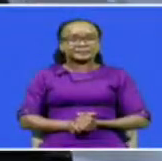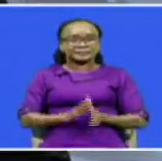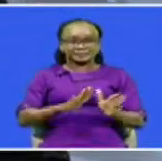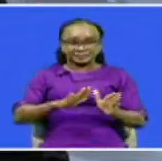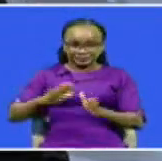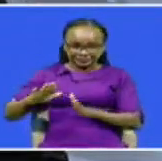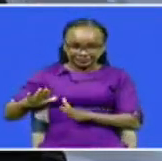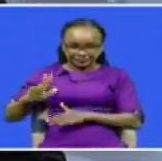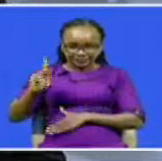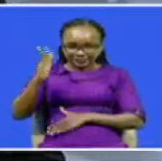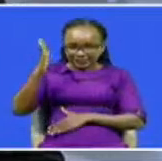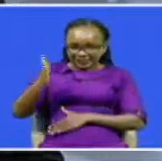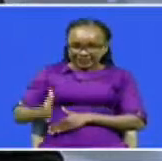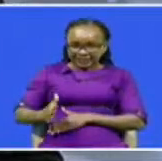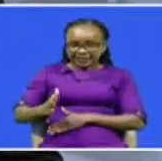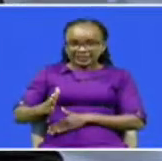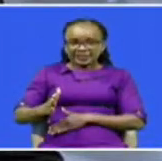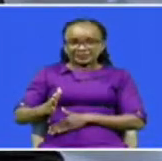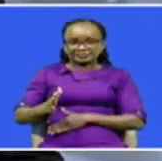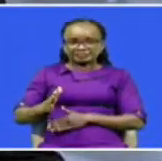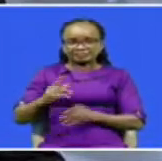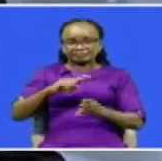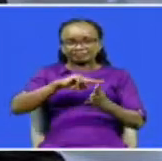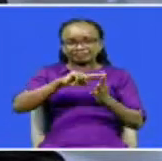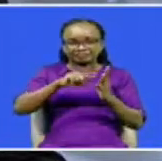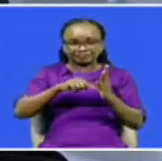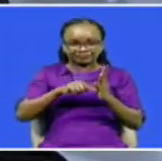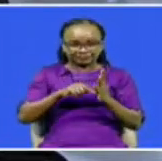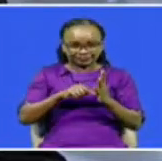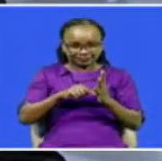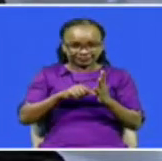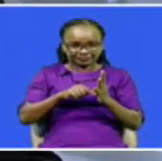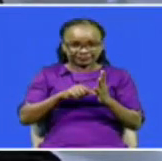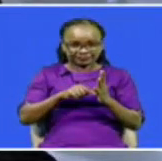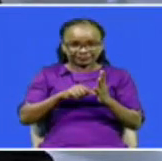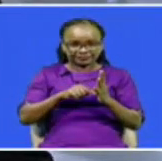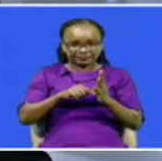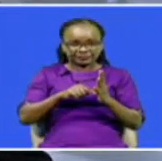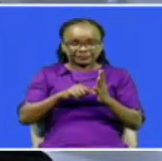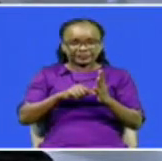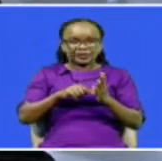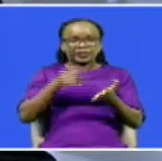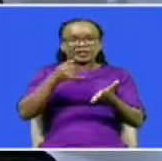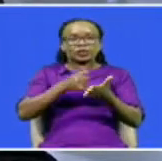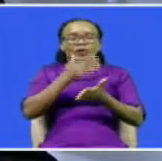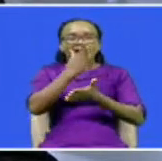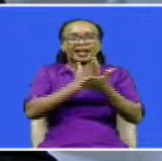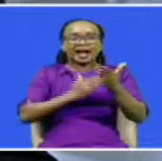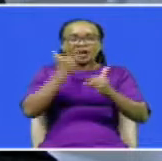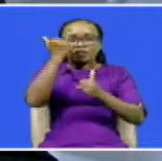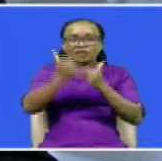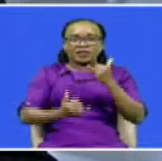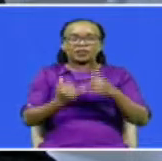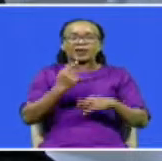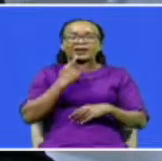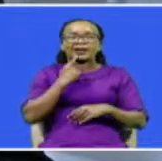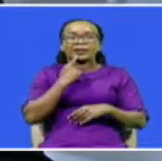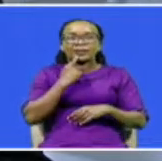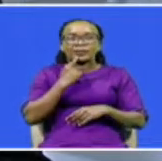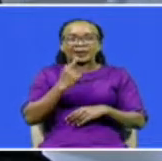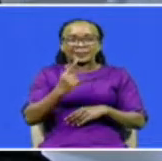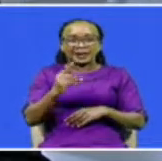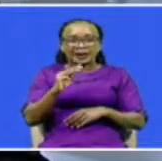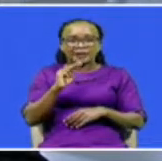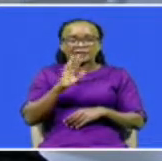Wakenya Millicent Ndoro, Mike Mokamba, Timothy Cheruto wametinga nusu fainali ya mbio za mita 1500. Jeff Mugire